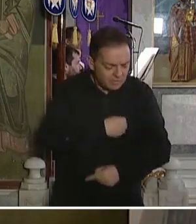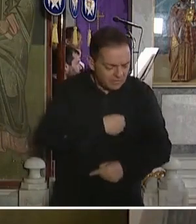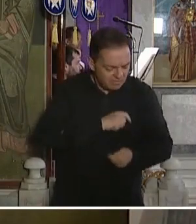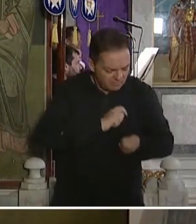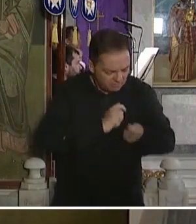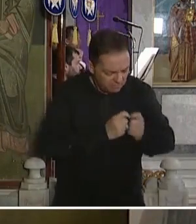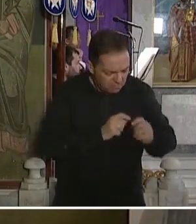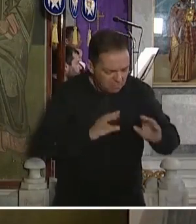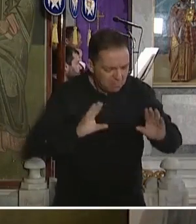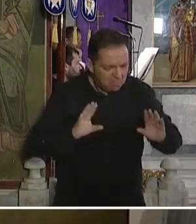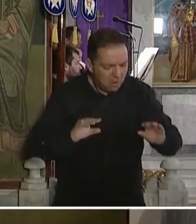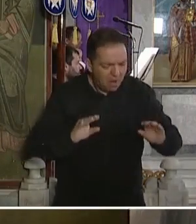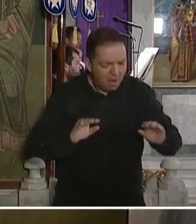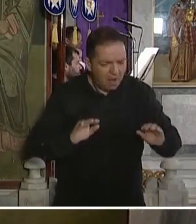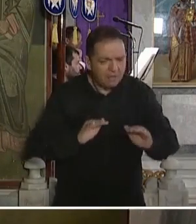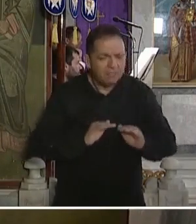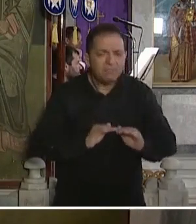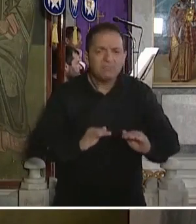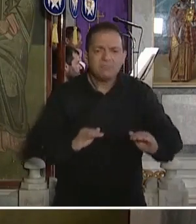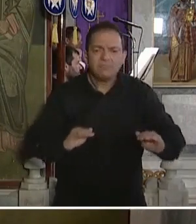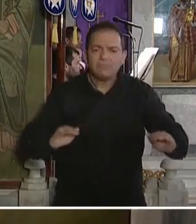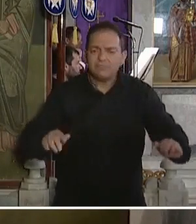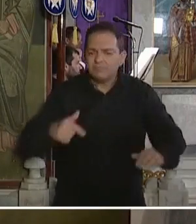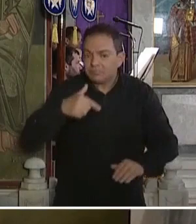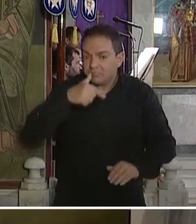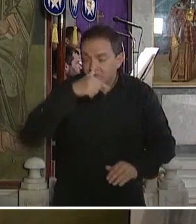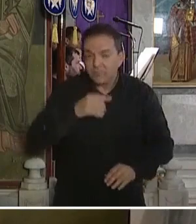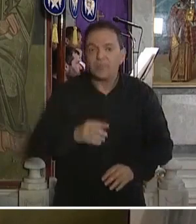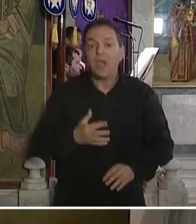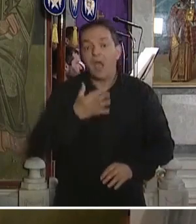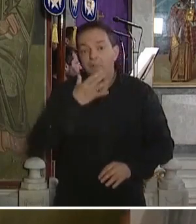μας. Γι' αυτό ο Κύριος, όταν οι